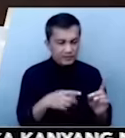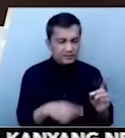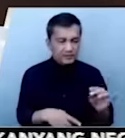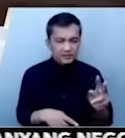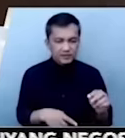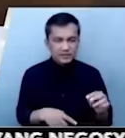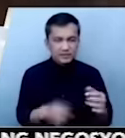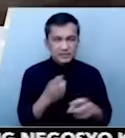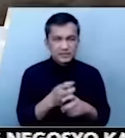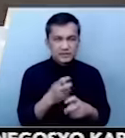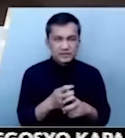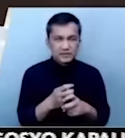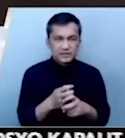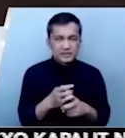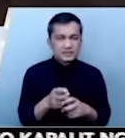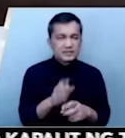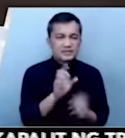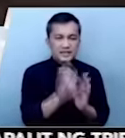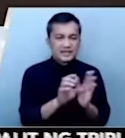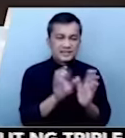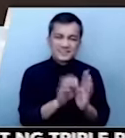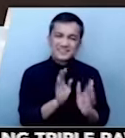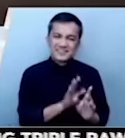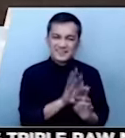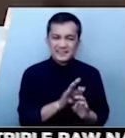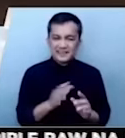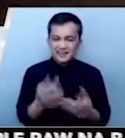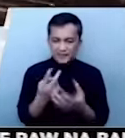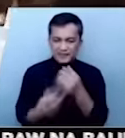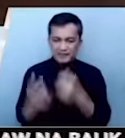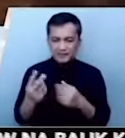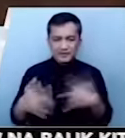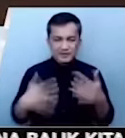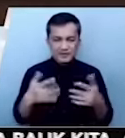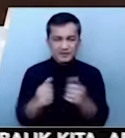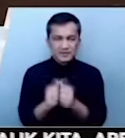kanyang character. Excited naman ang dalawas na makatrabaho ang